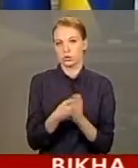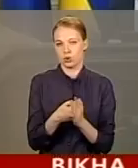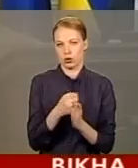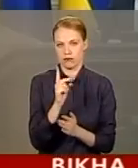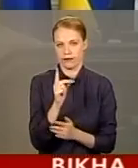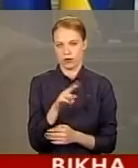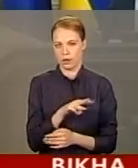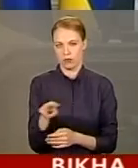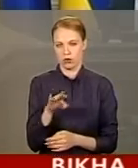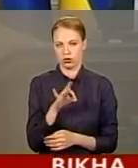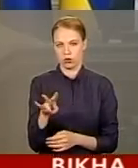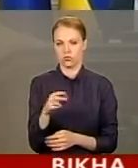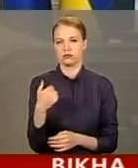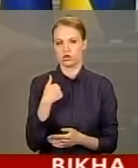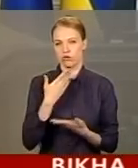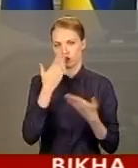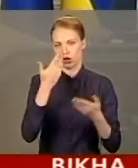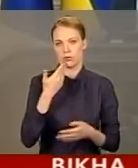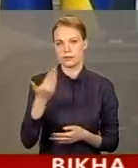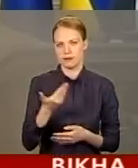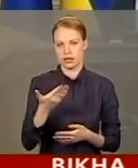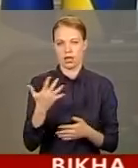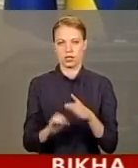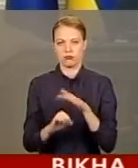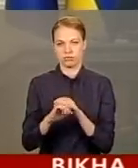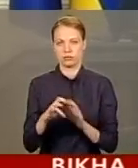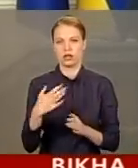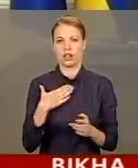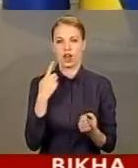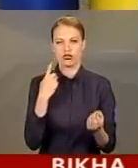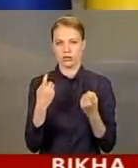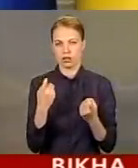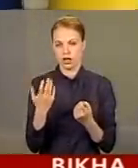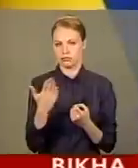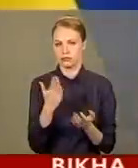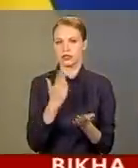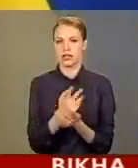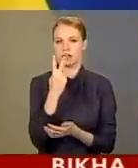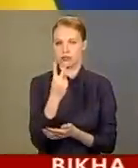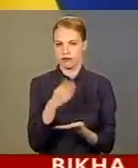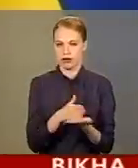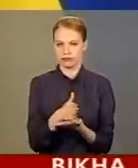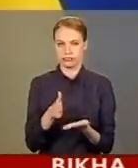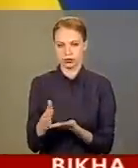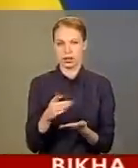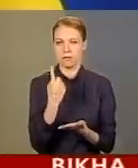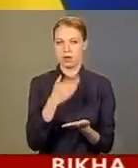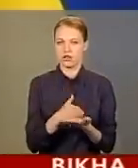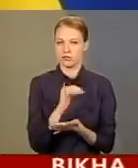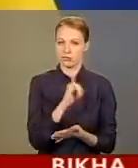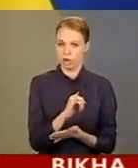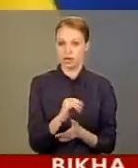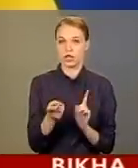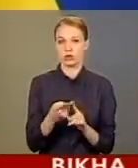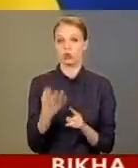1,5 мільйона тонн. Я читаю звіт, який базується на наших даних. Є два сценарії. Перший поганий, другий